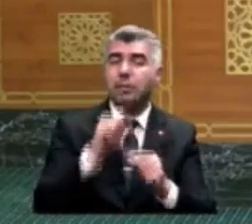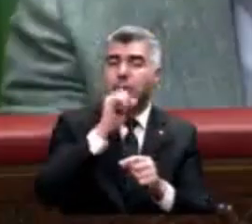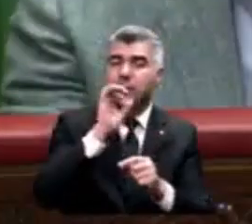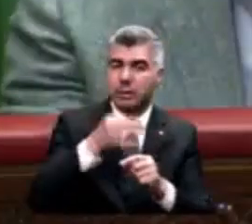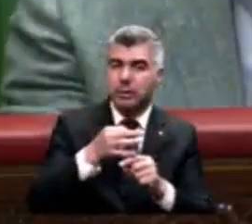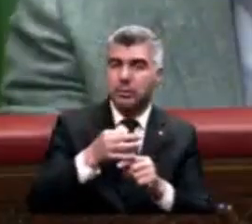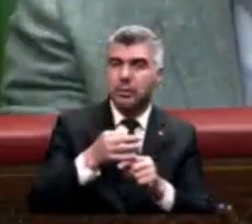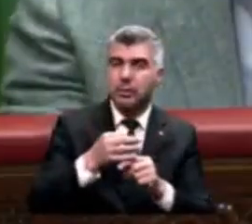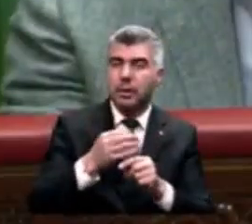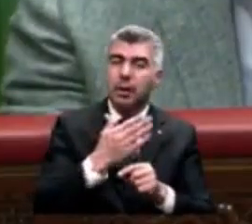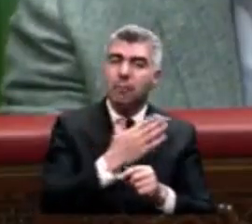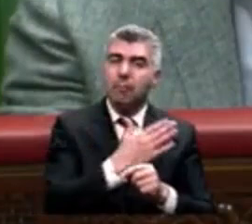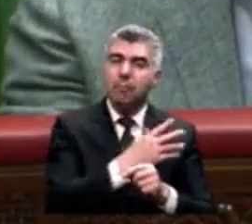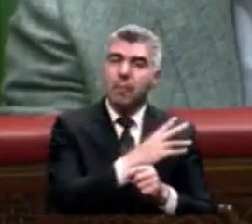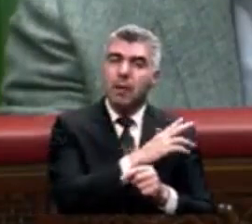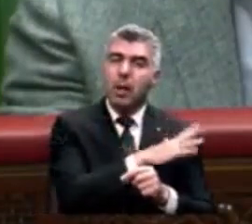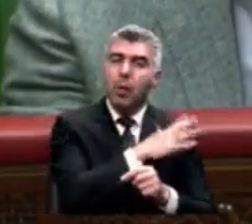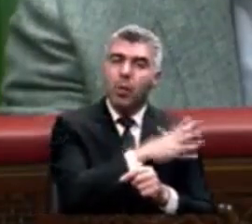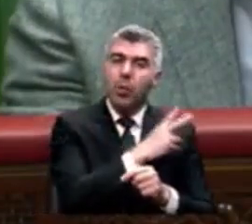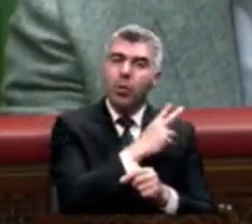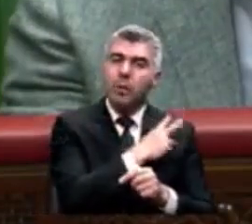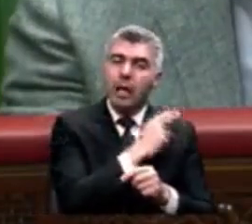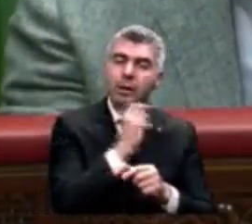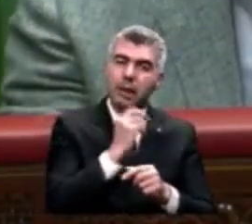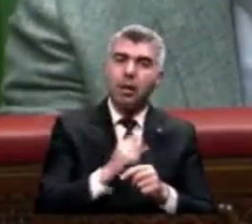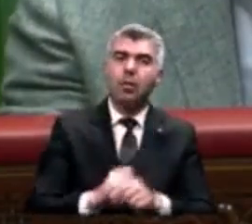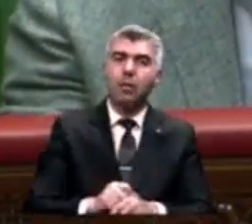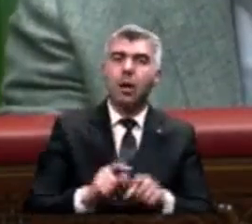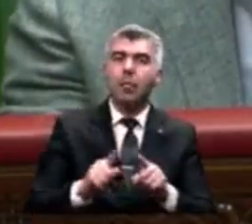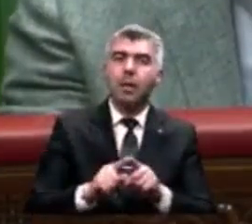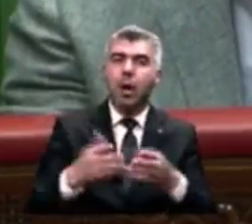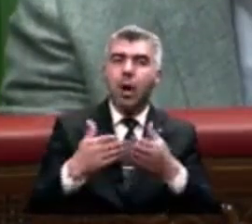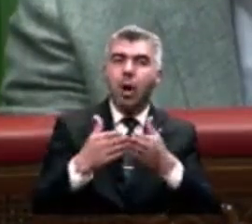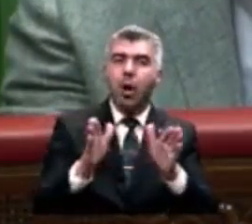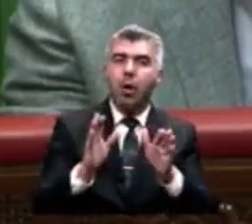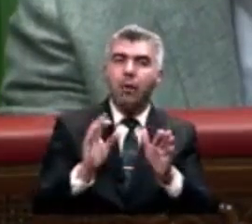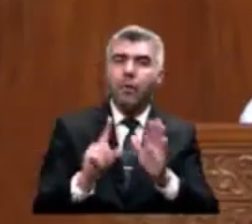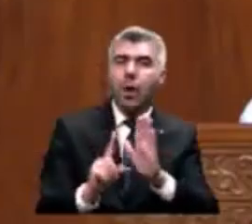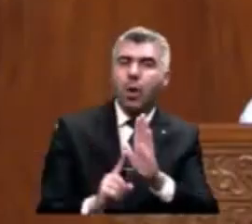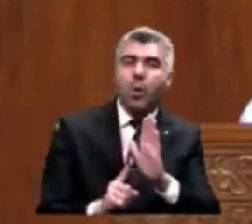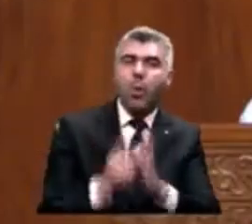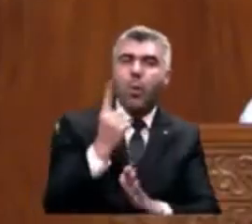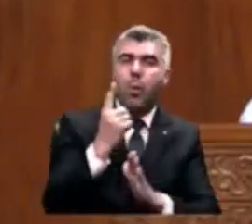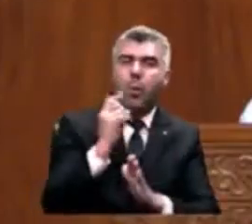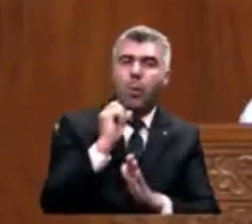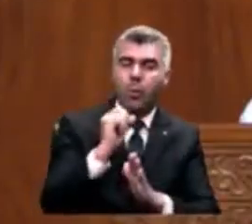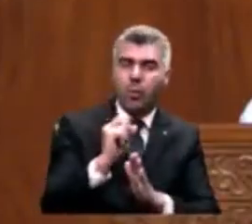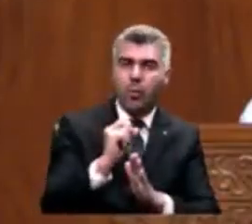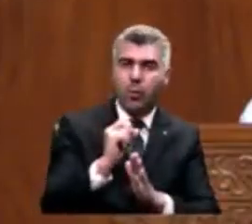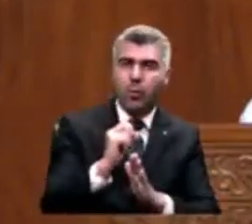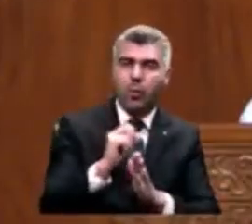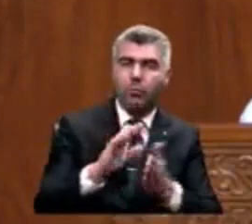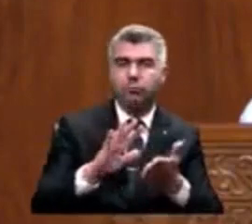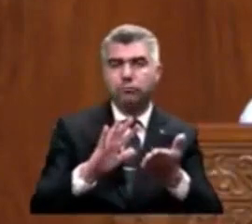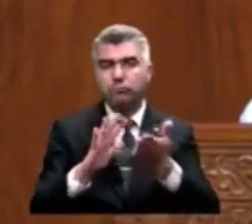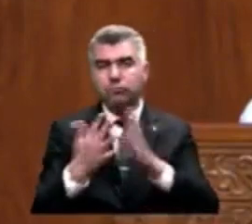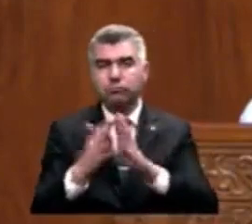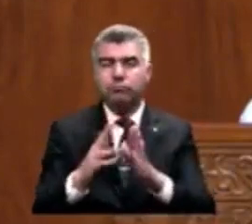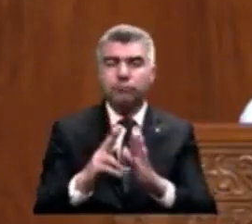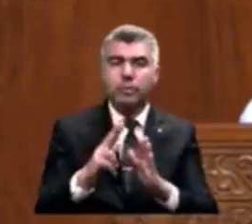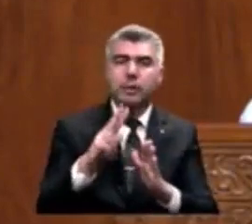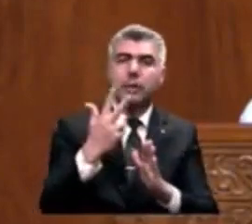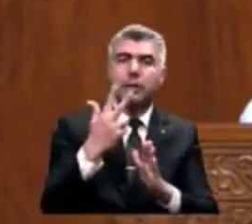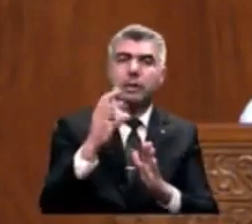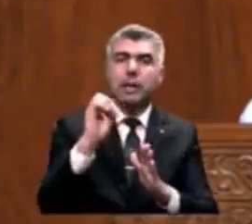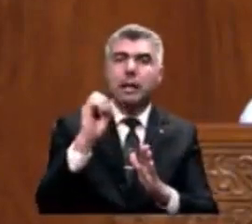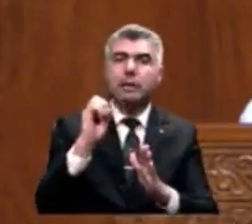عبر إقرار مسار مهني يفتح المجال لأول مرة لثلثي نساء ورجال